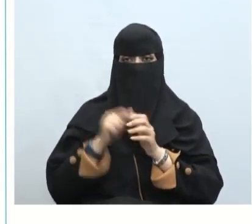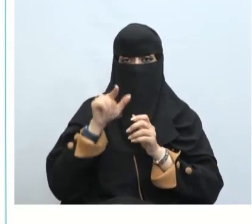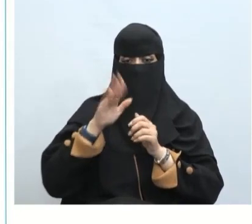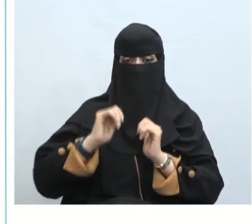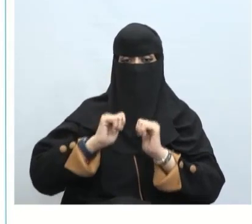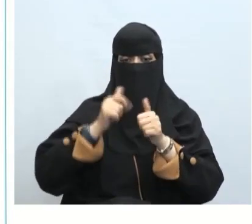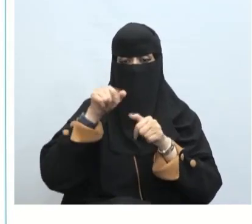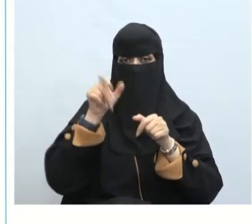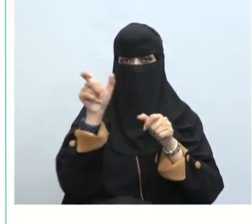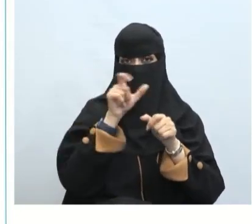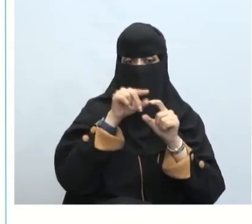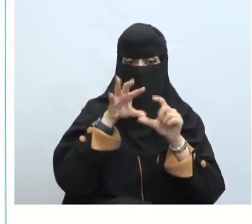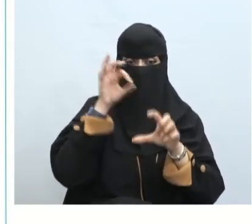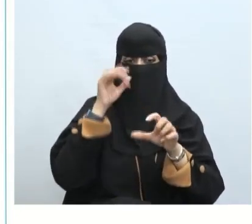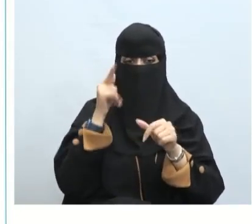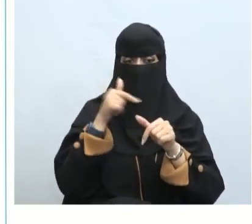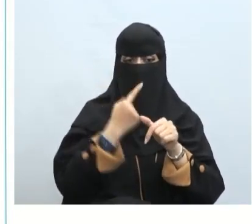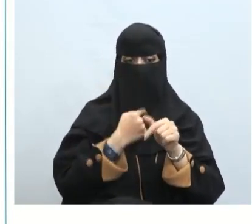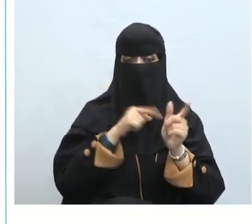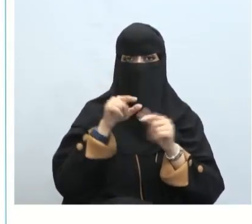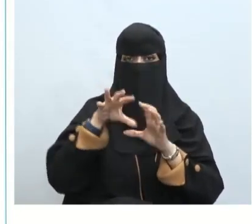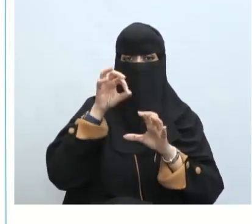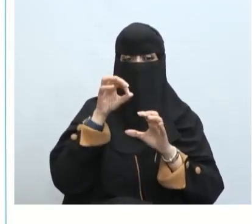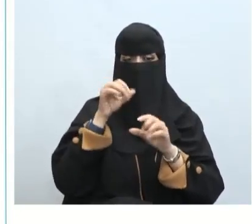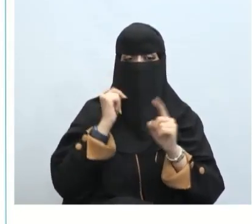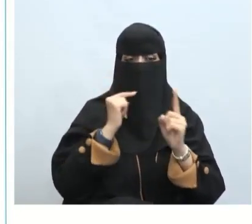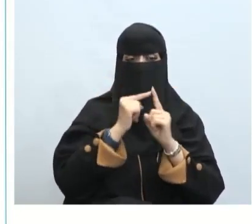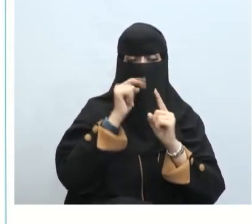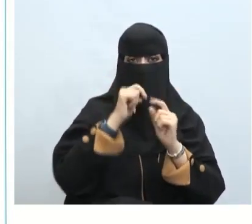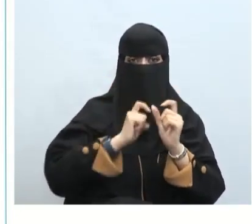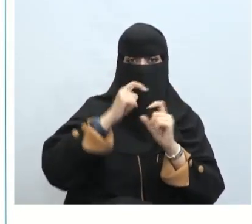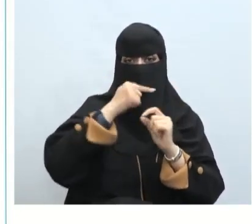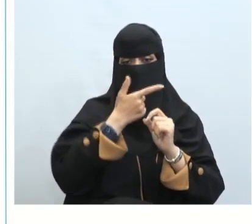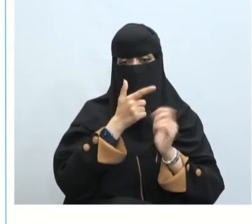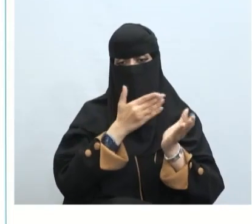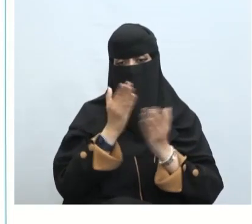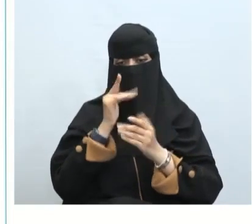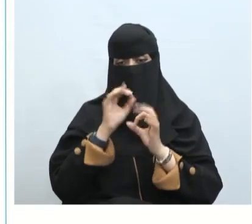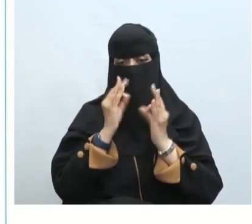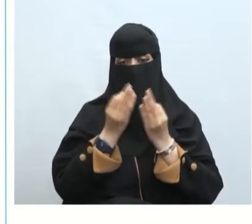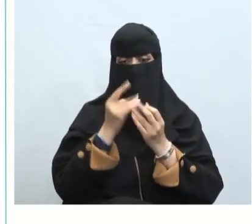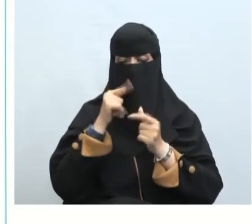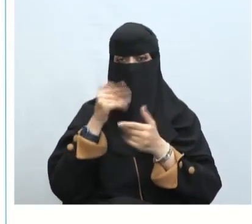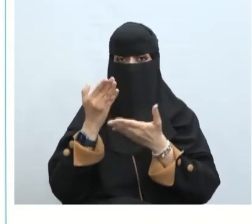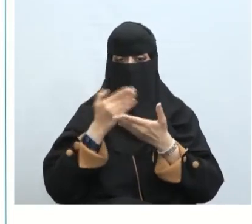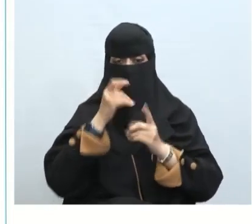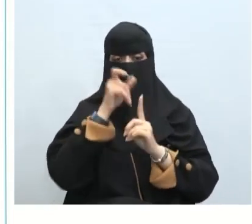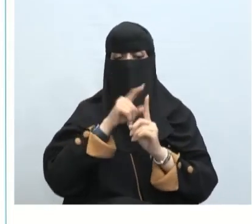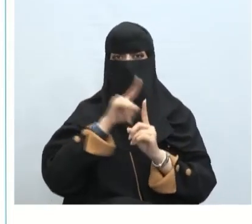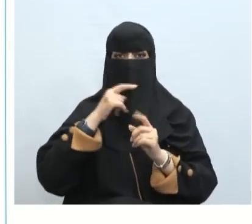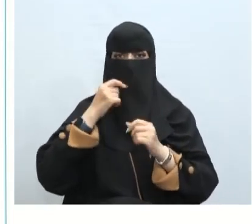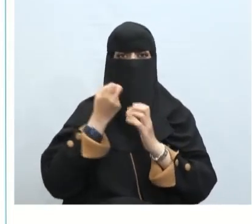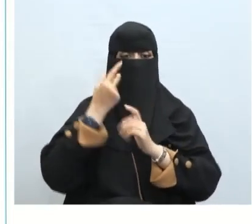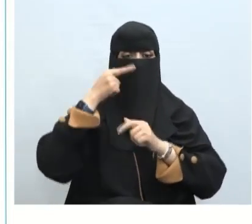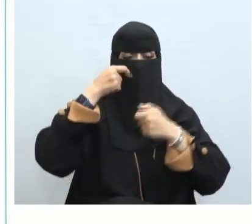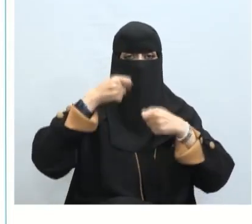عن رغبه واختيار بغرض اداء خدمه اجتماعيه او مبادره ذاتيه دون